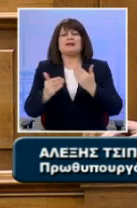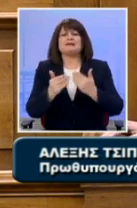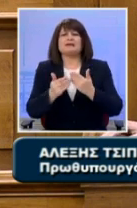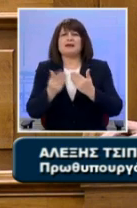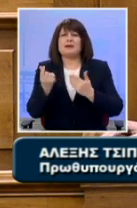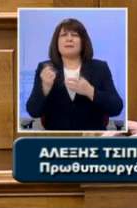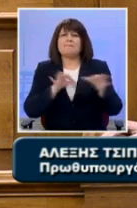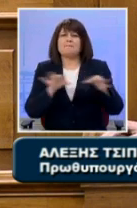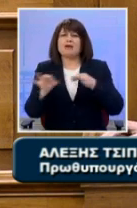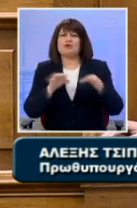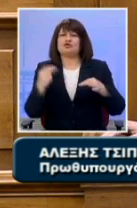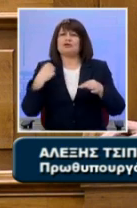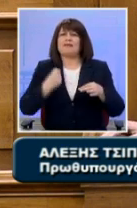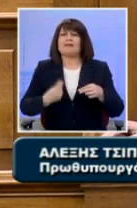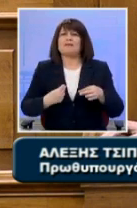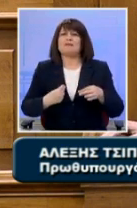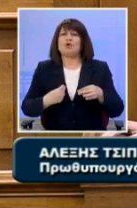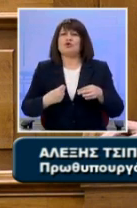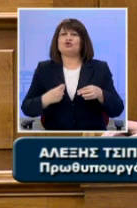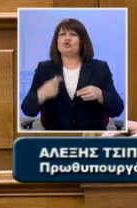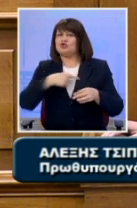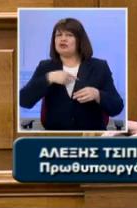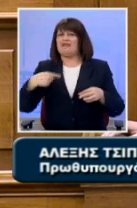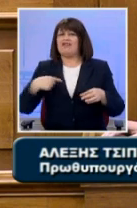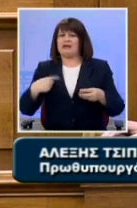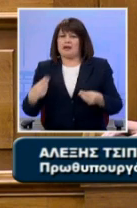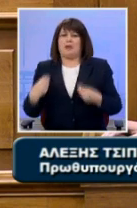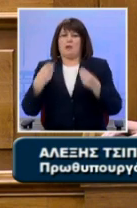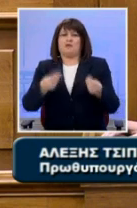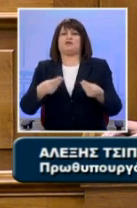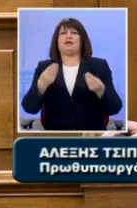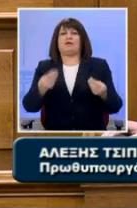περιουσιακά στοιχεία του δημοσίου σε ολιγάρχες.